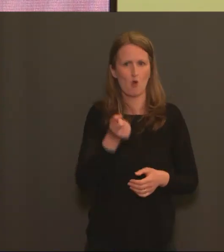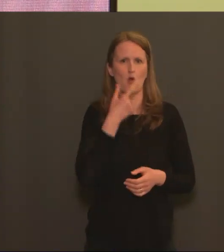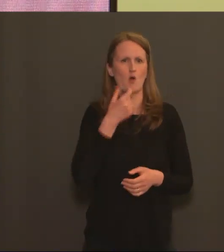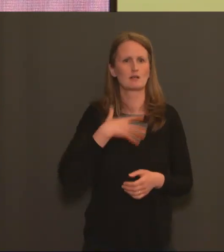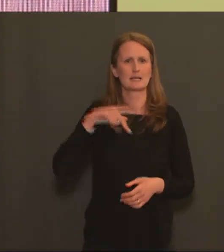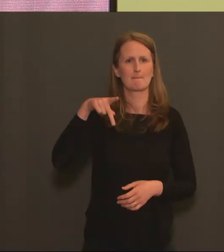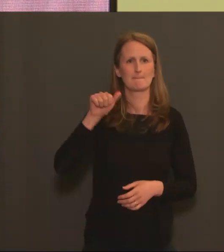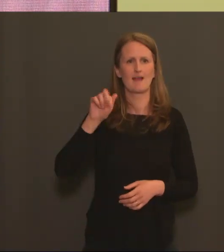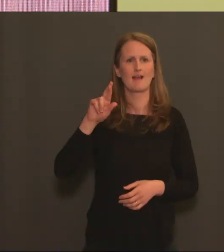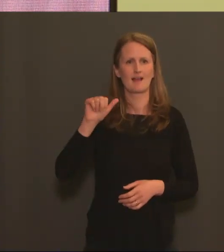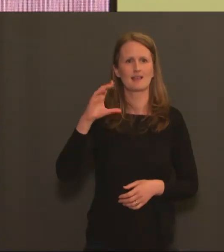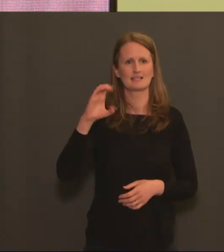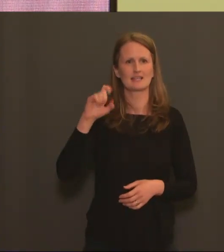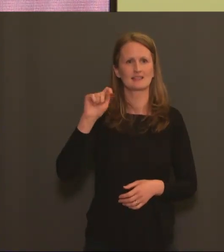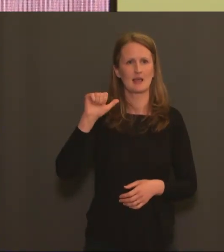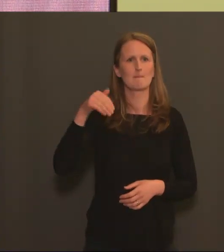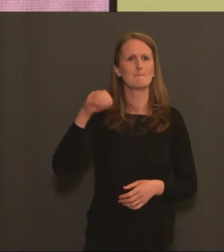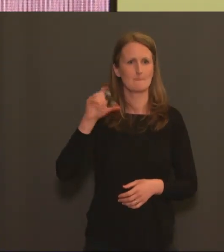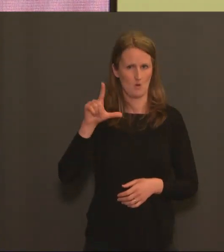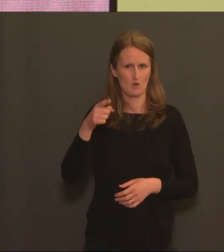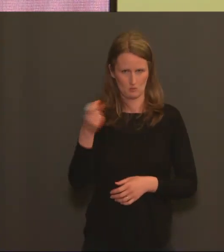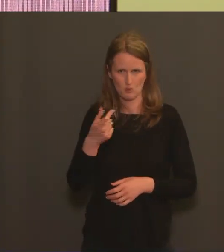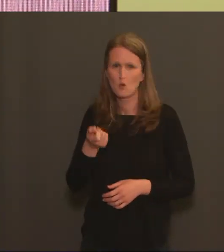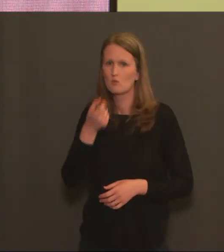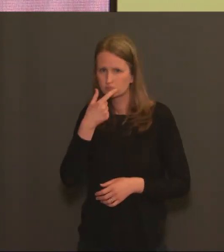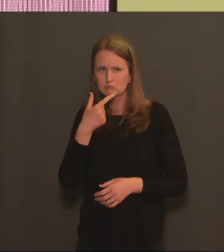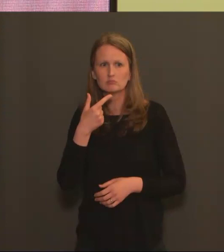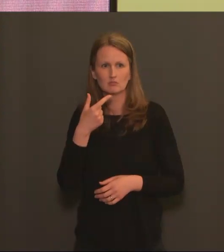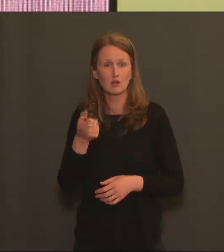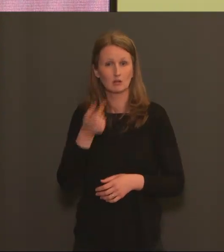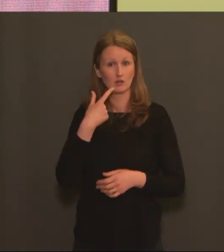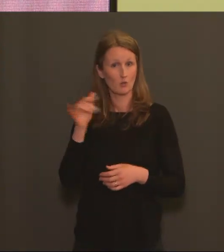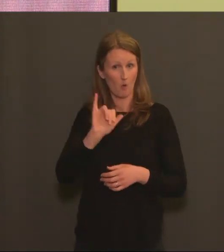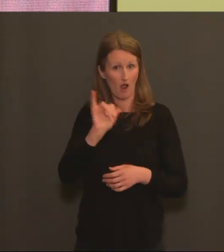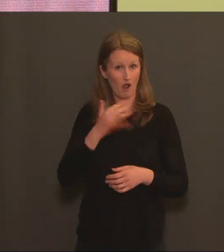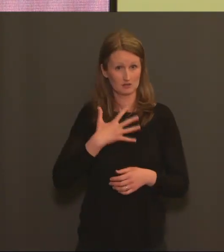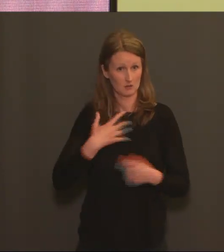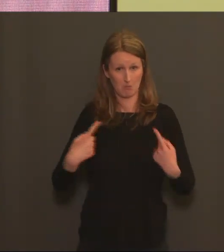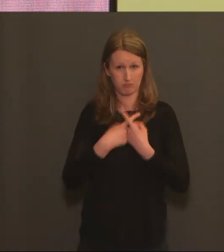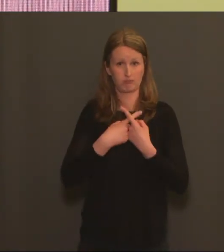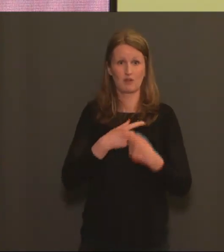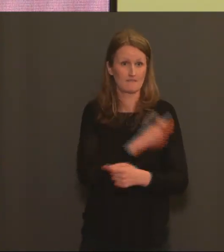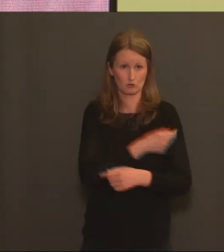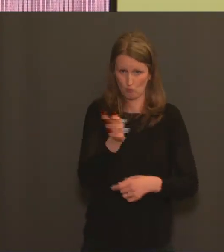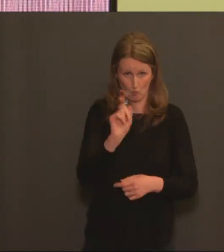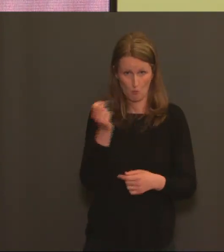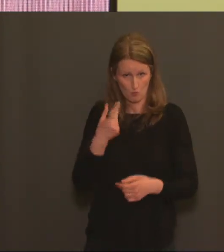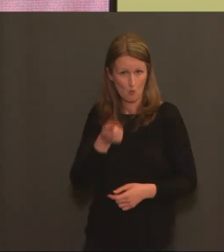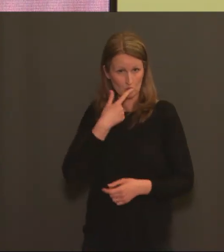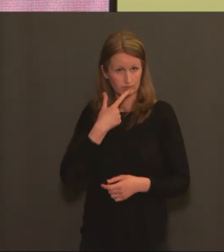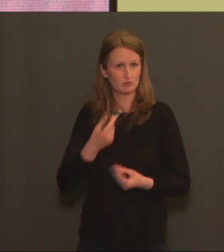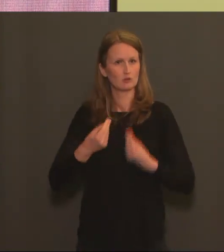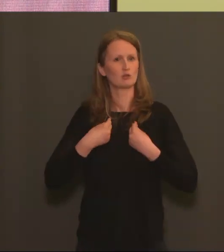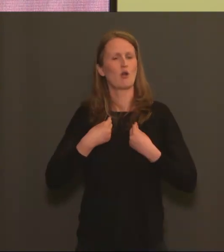pas d'interférence avec la vaccination. Ceci a été testé et donc, si nécessaire, et si on a des craintes, autant prendre du